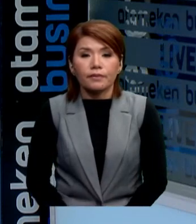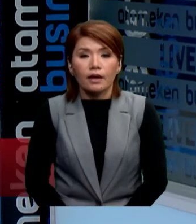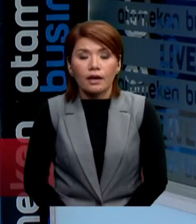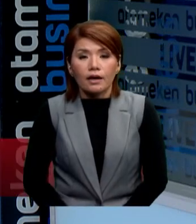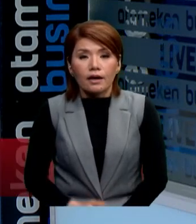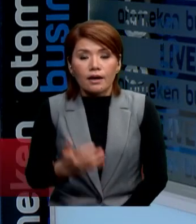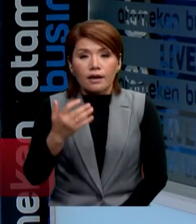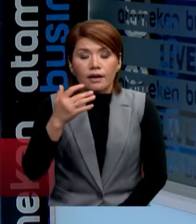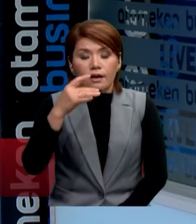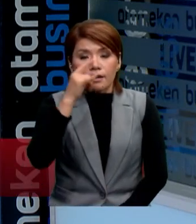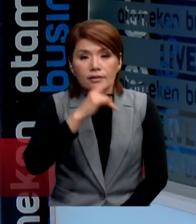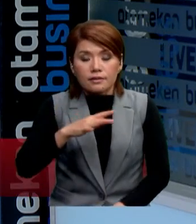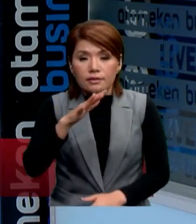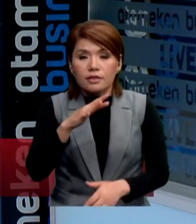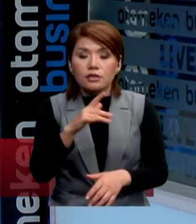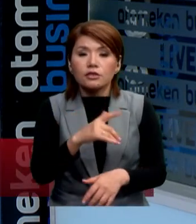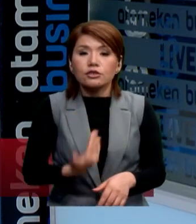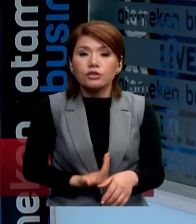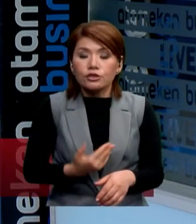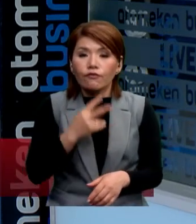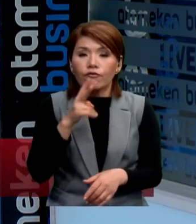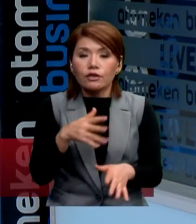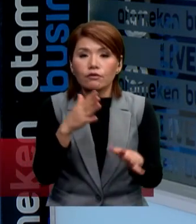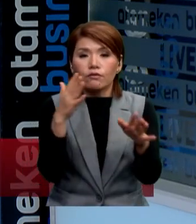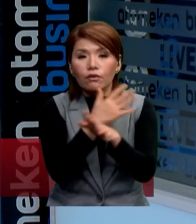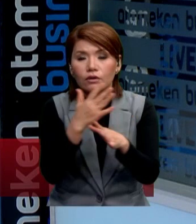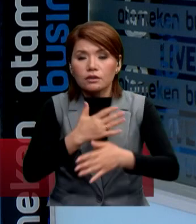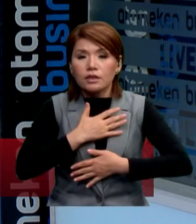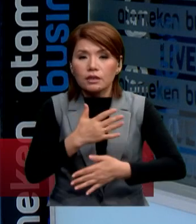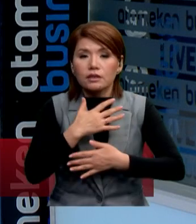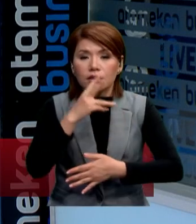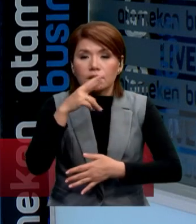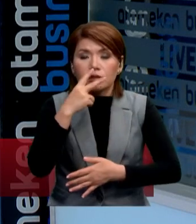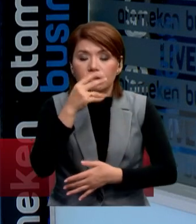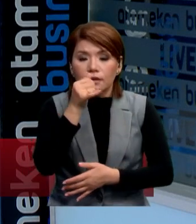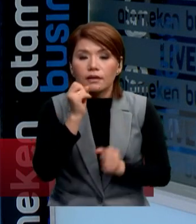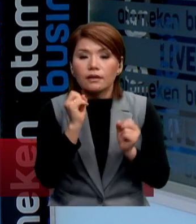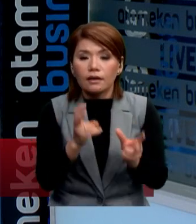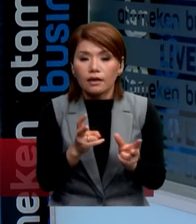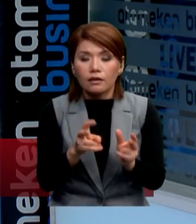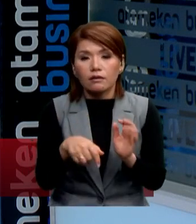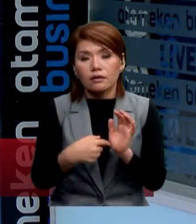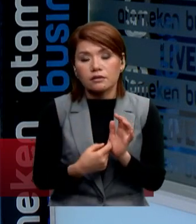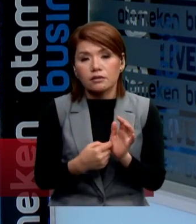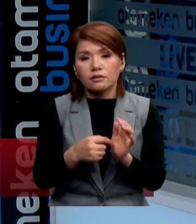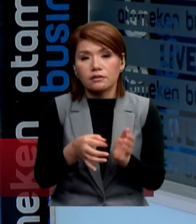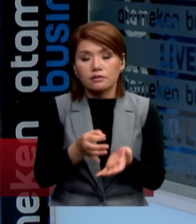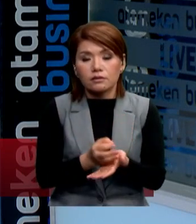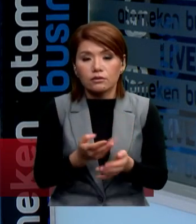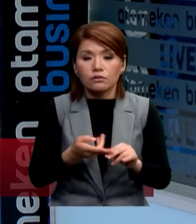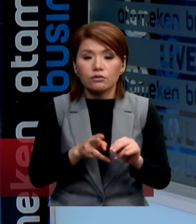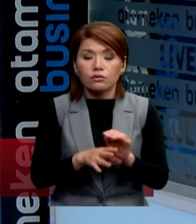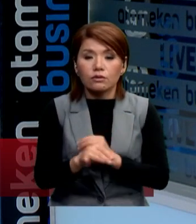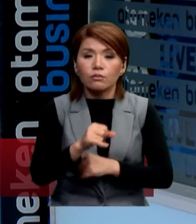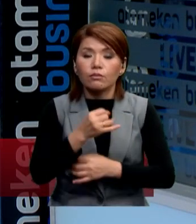Когда жители казахстанских городов перестанут видеть воздух, которым они дышат? Этот вопрос из разряда риторических пытаются перевести в